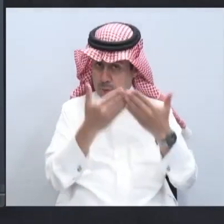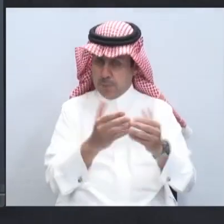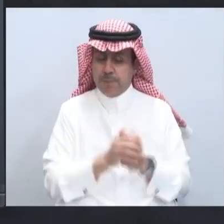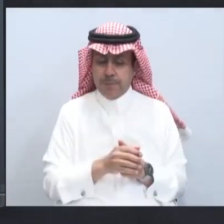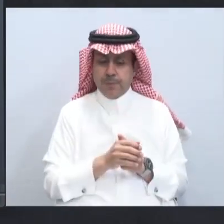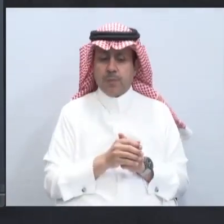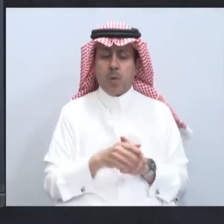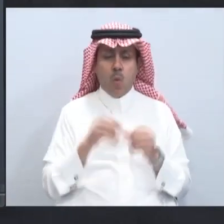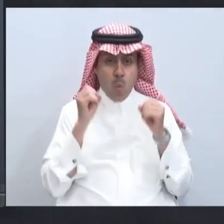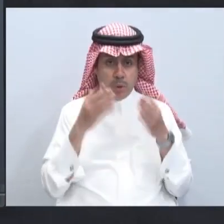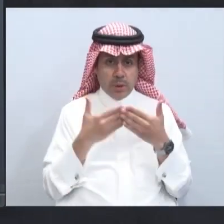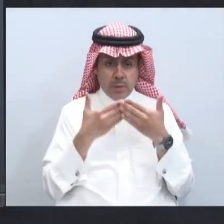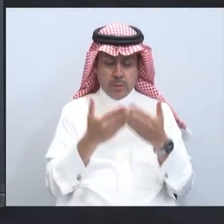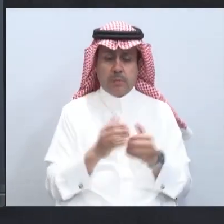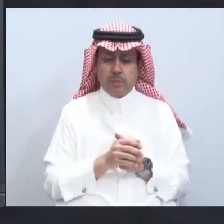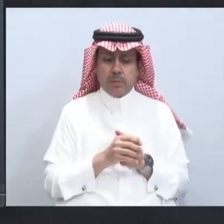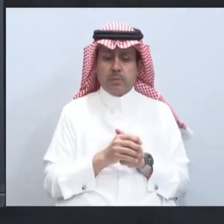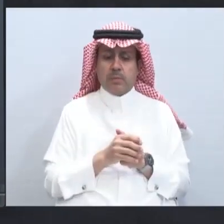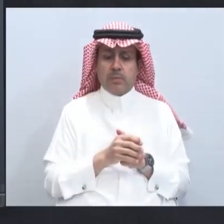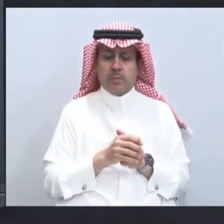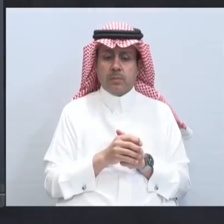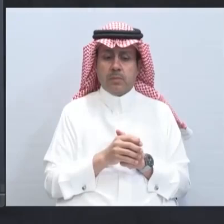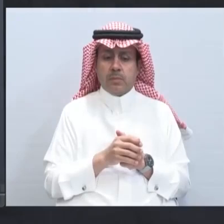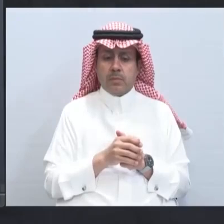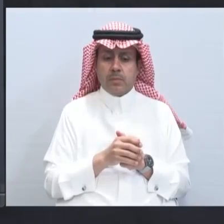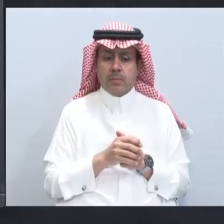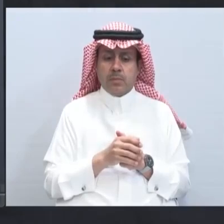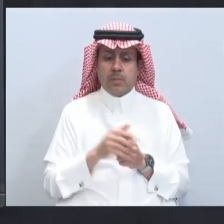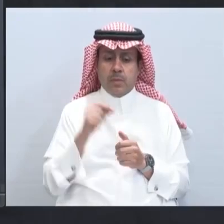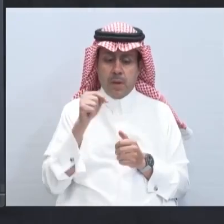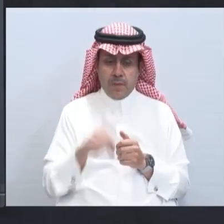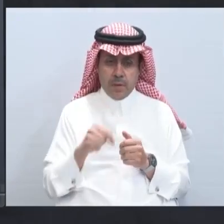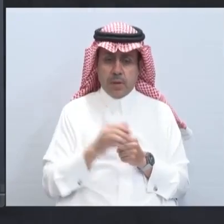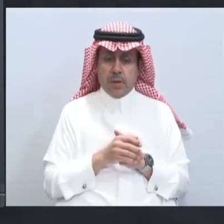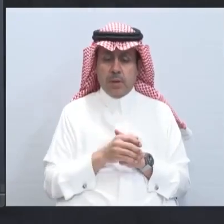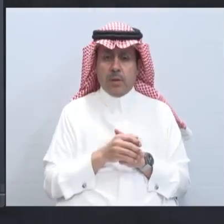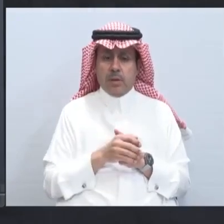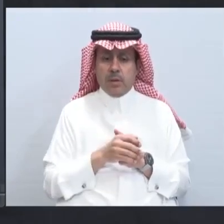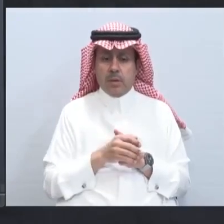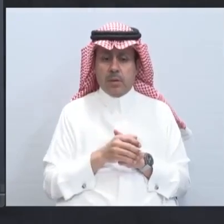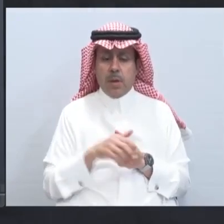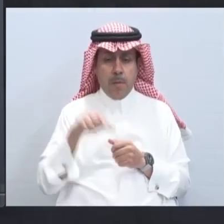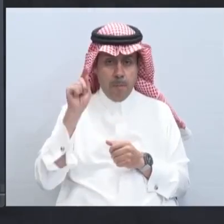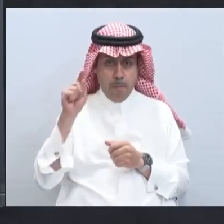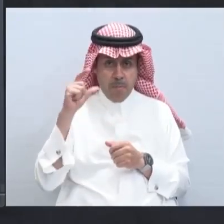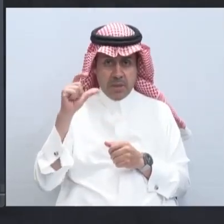قدمت لنا العديد من الخدمات فاصبحت الان هنالك يعني بدائل